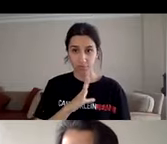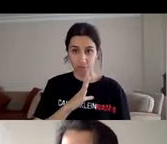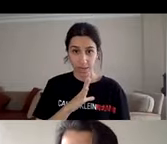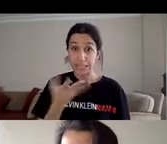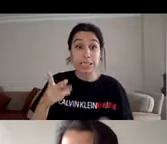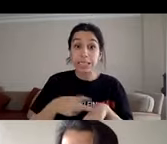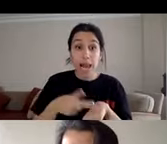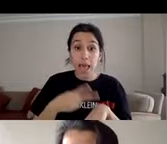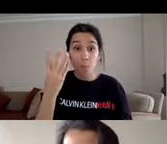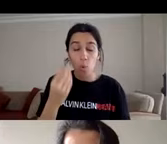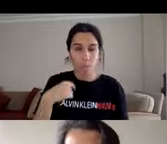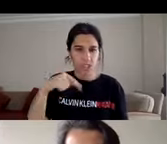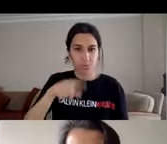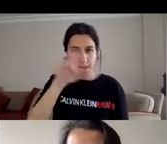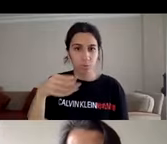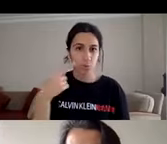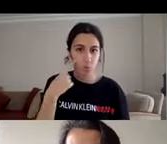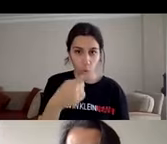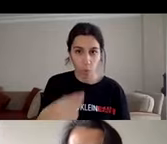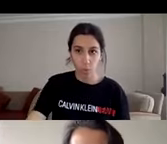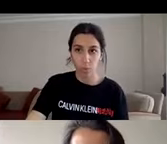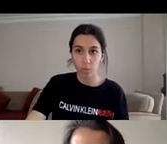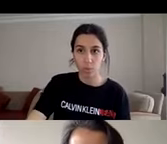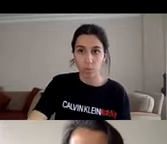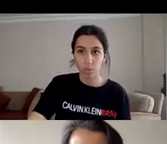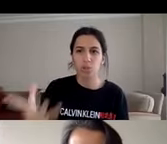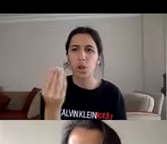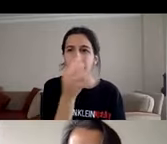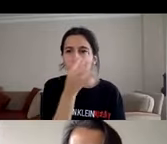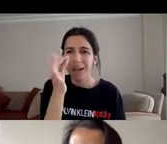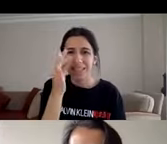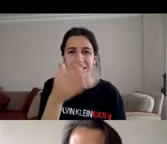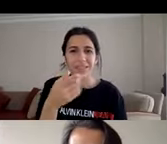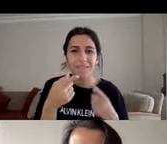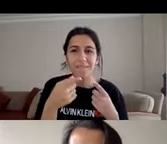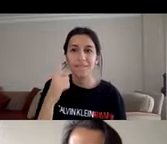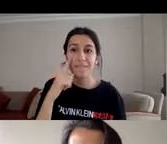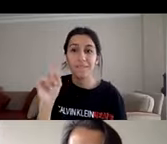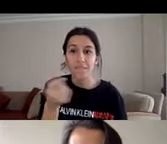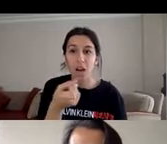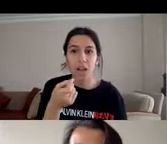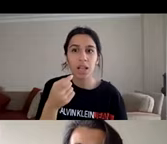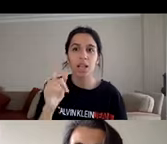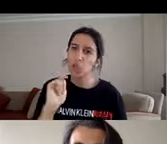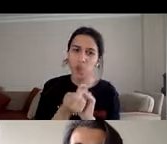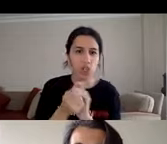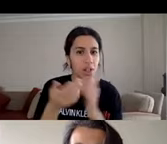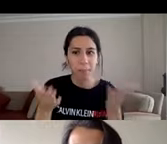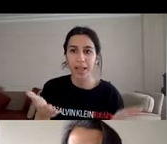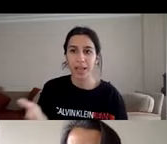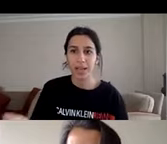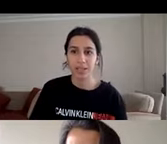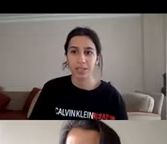deneyimliyor bunu şu an bu slide'da görebiliyorsunuz. Çok basit. Yani buradaki farkındalıkla bir takım şeyleri değiştirebiliriz. Şimdi